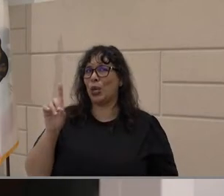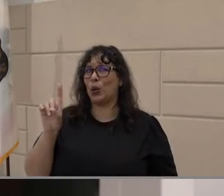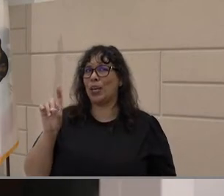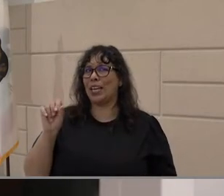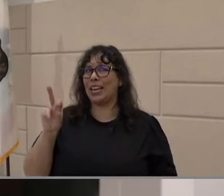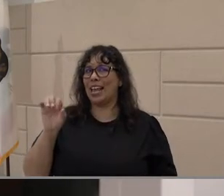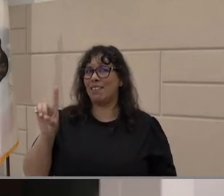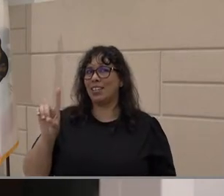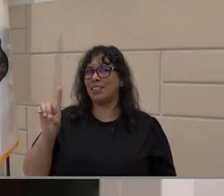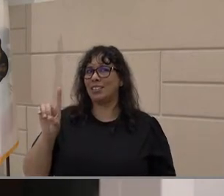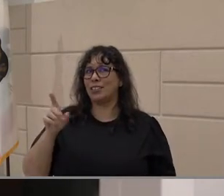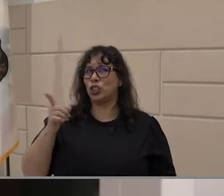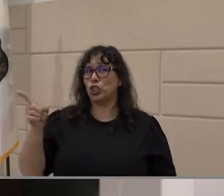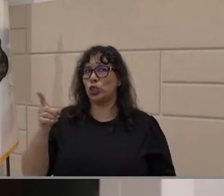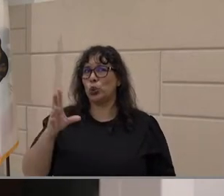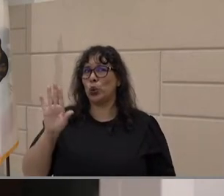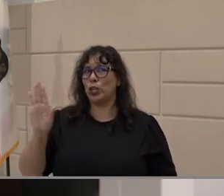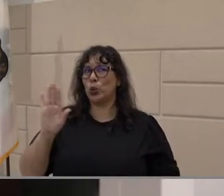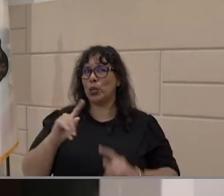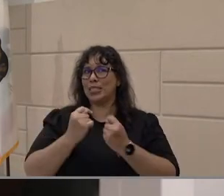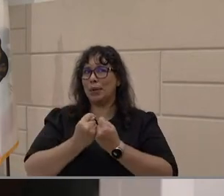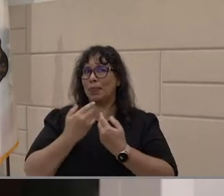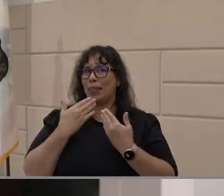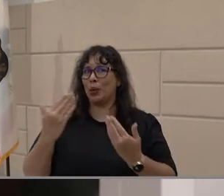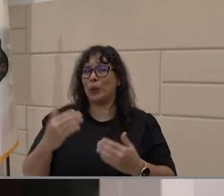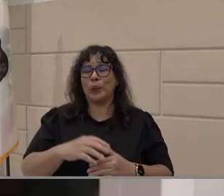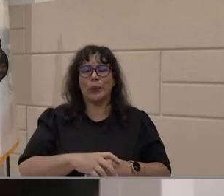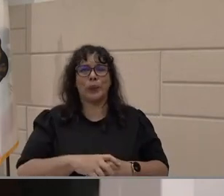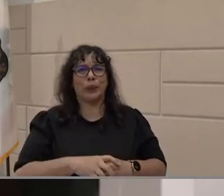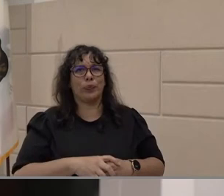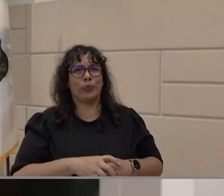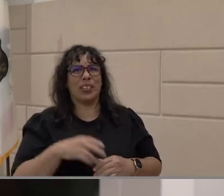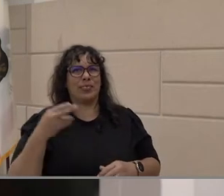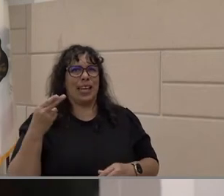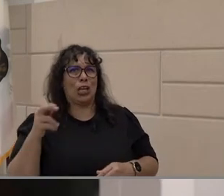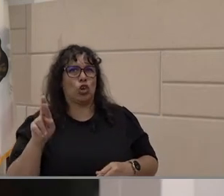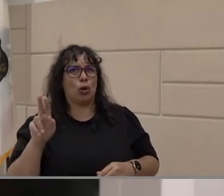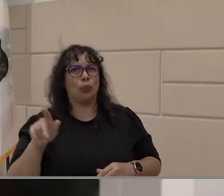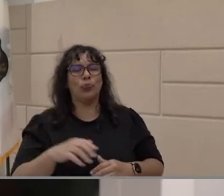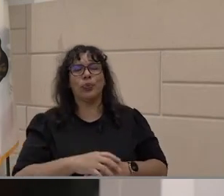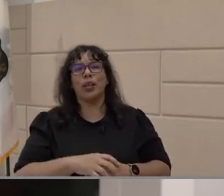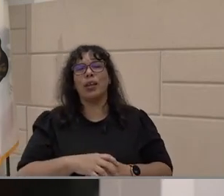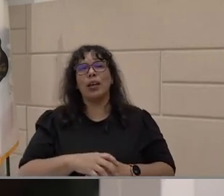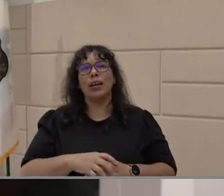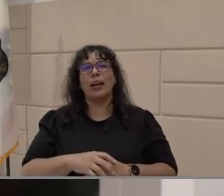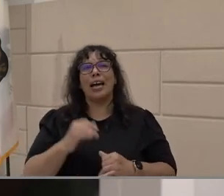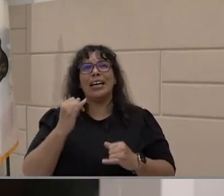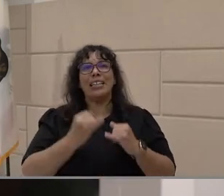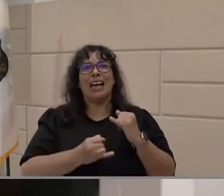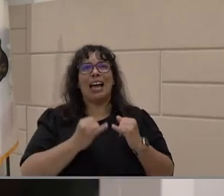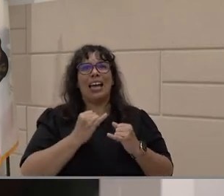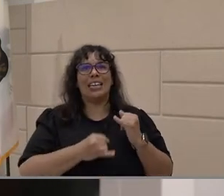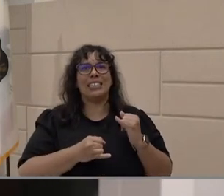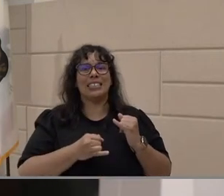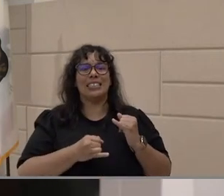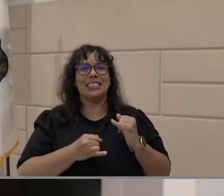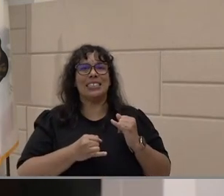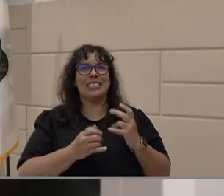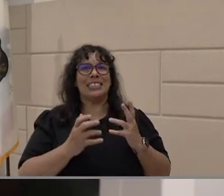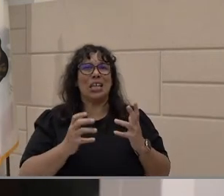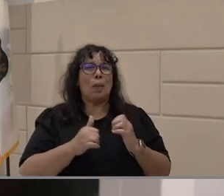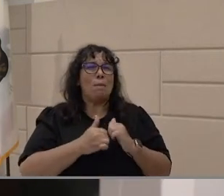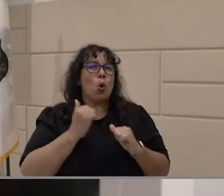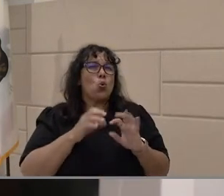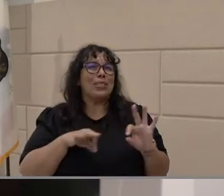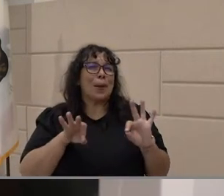អរគុណចំពោះលោក David ដែលបានរៀបចំកម្មវិធីទីបំផុត